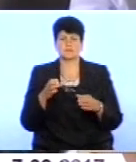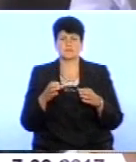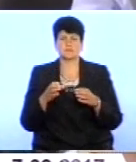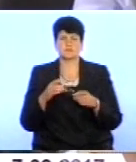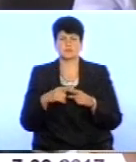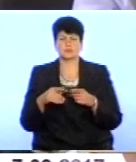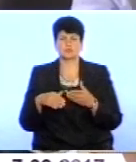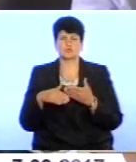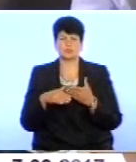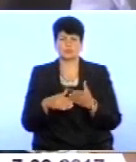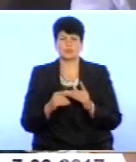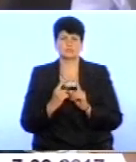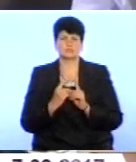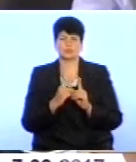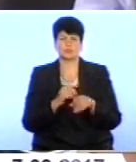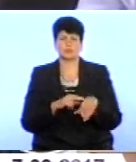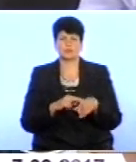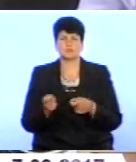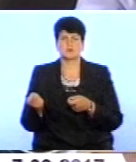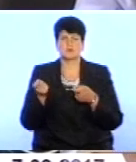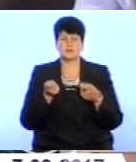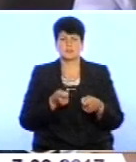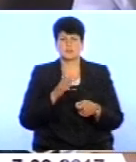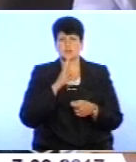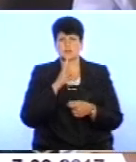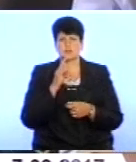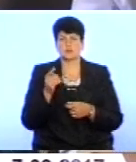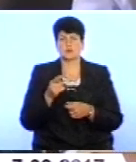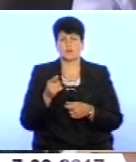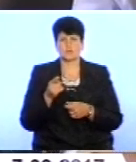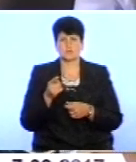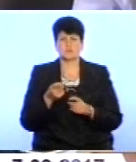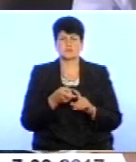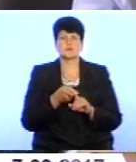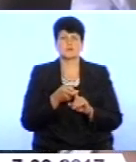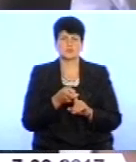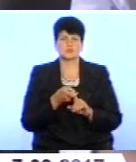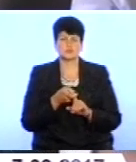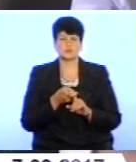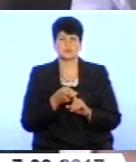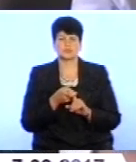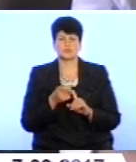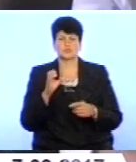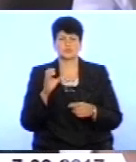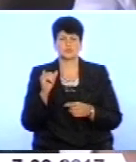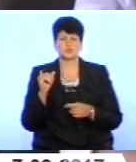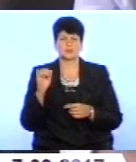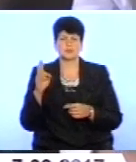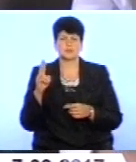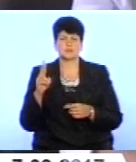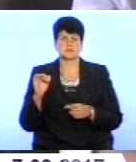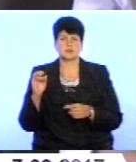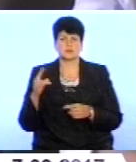швидкої допомоги в супроводі працівників поліції була доставлена мешканка міста Тернополя в зв'язку з суїцидальними думками